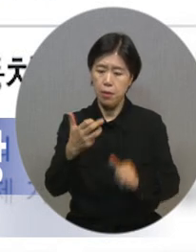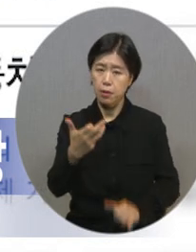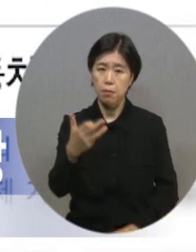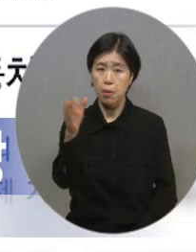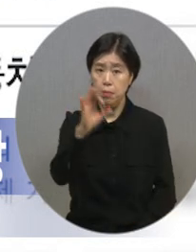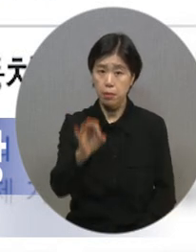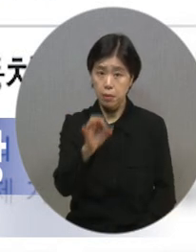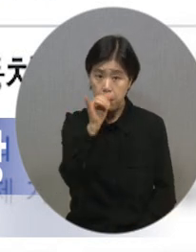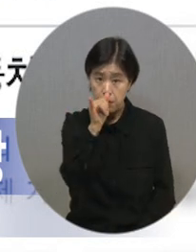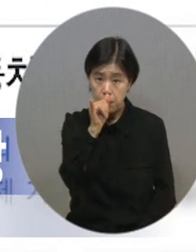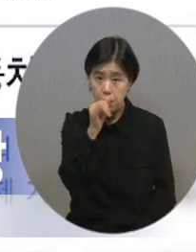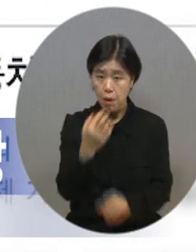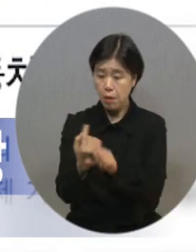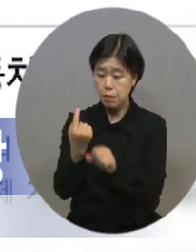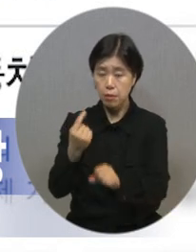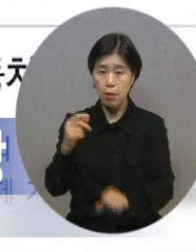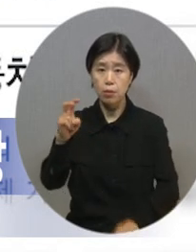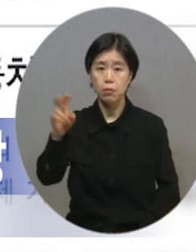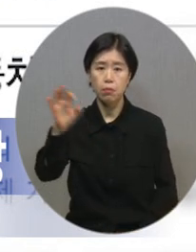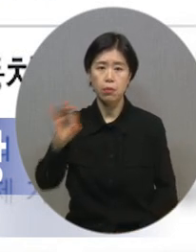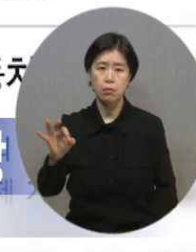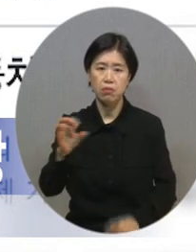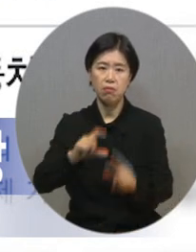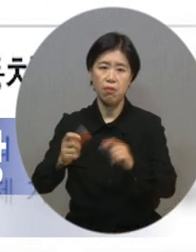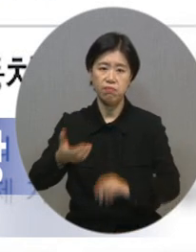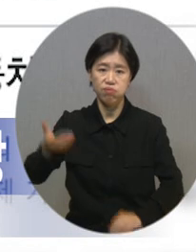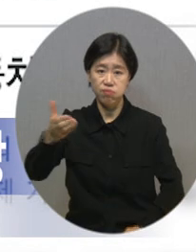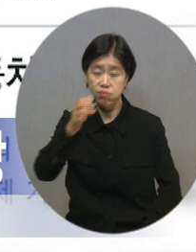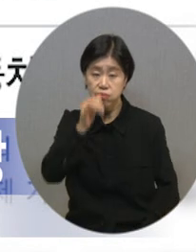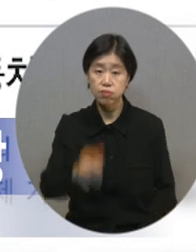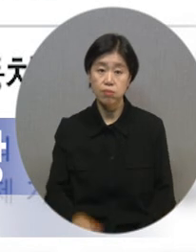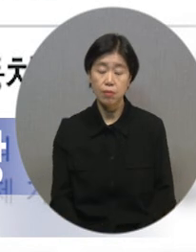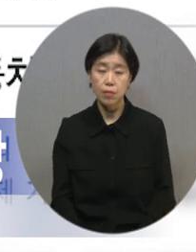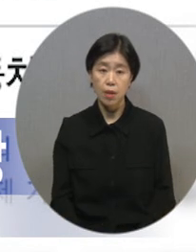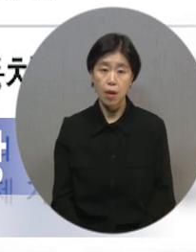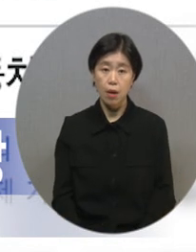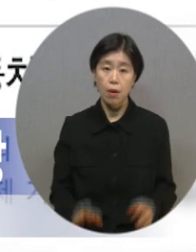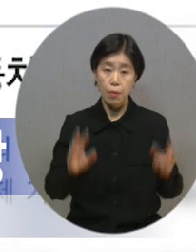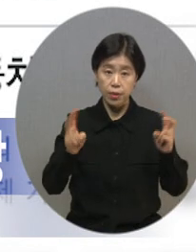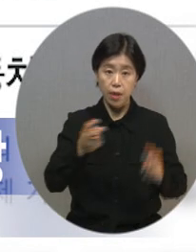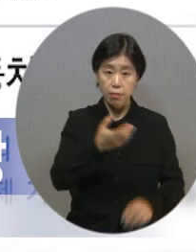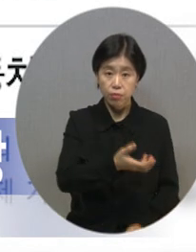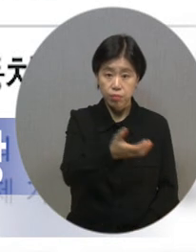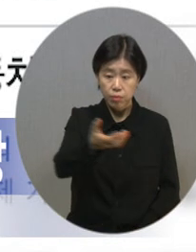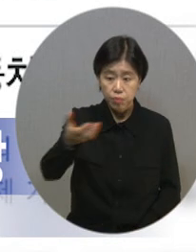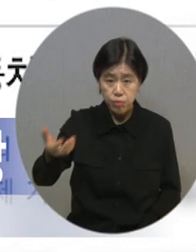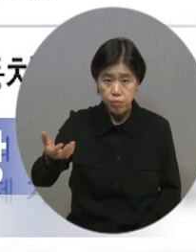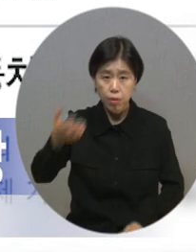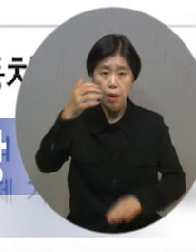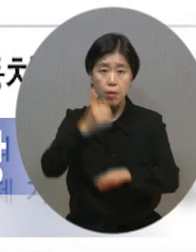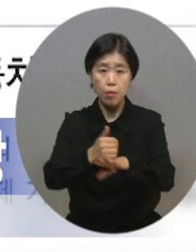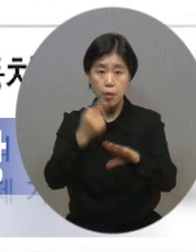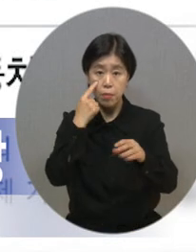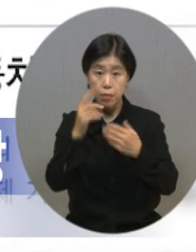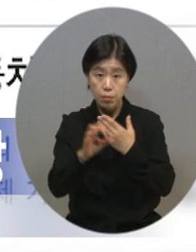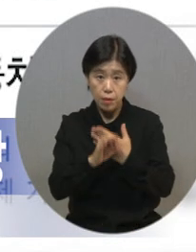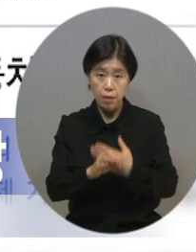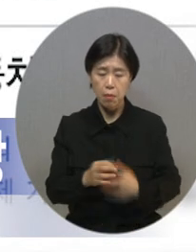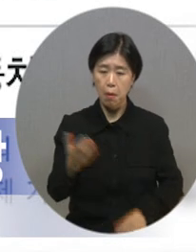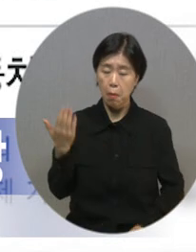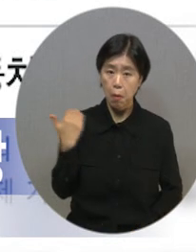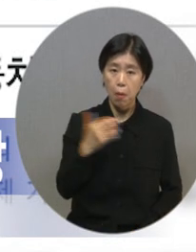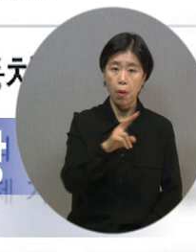20% 2% 가량 증가했고 직장 이직에 관한 양적 결과에서는 지난 2020년